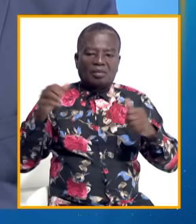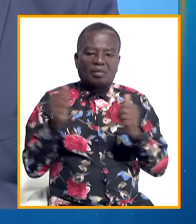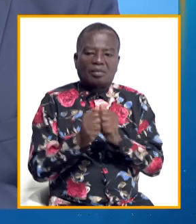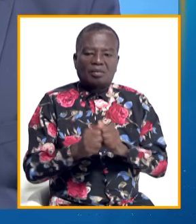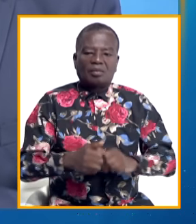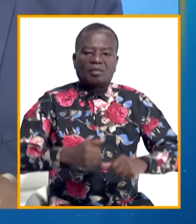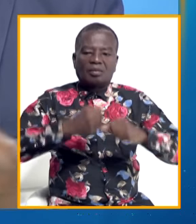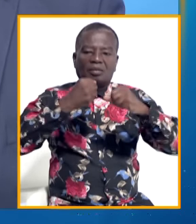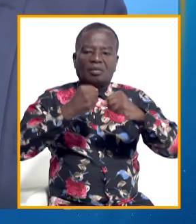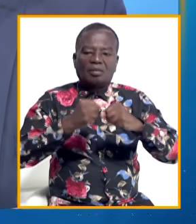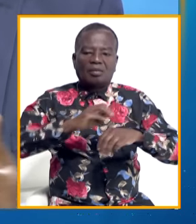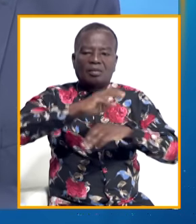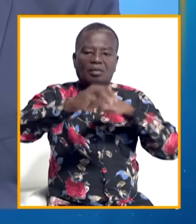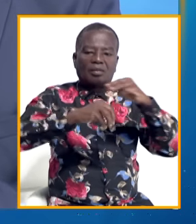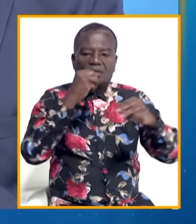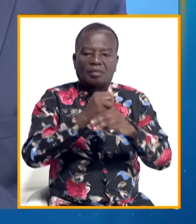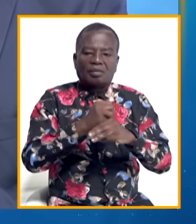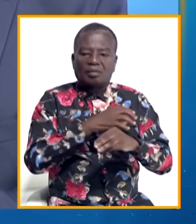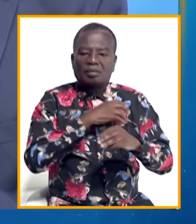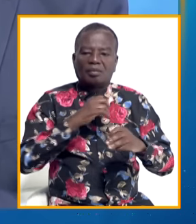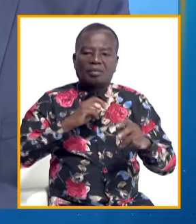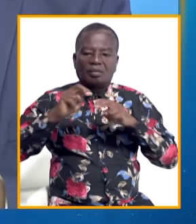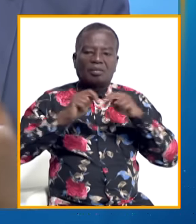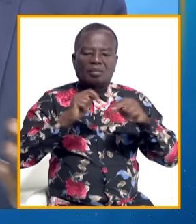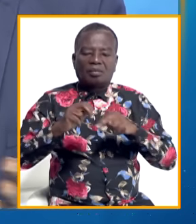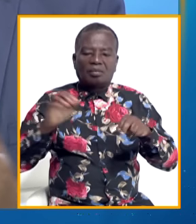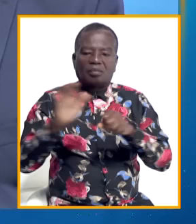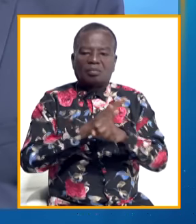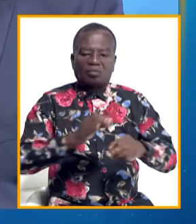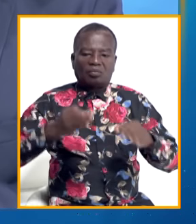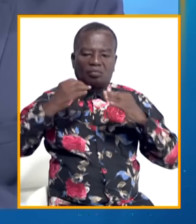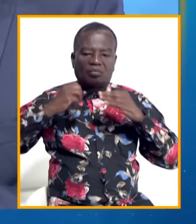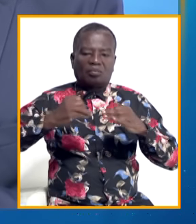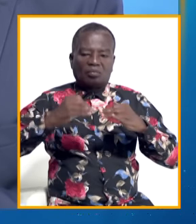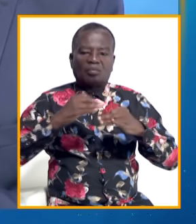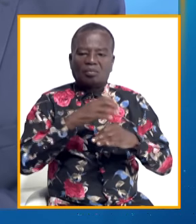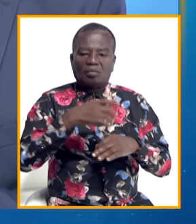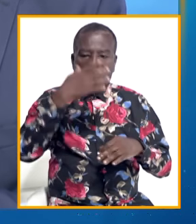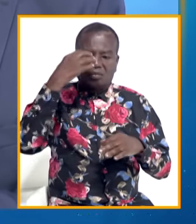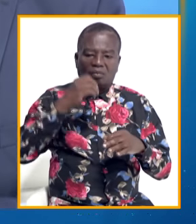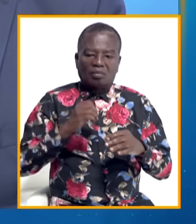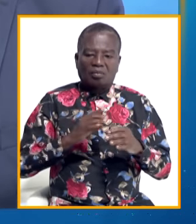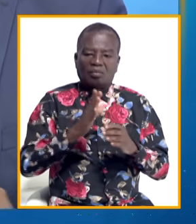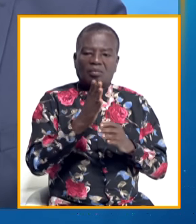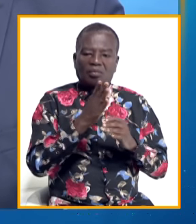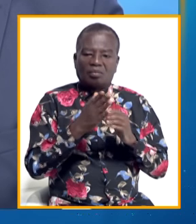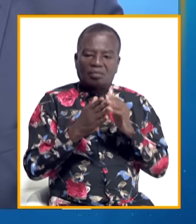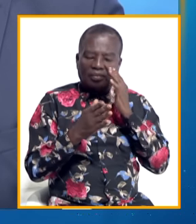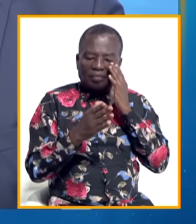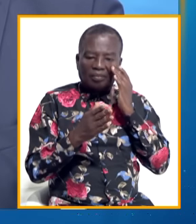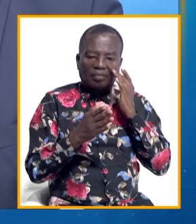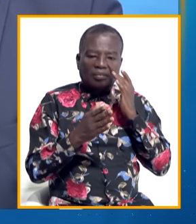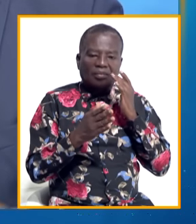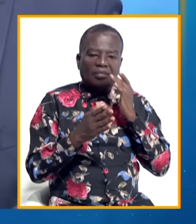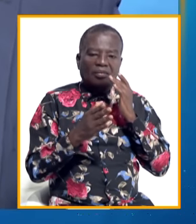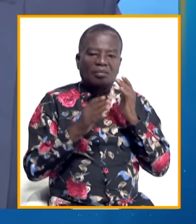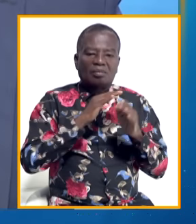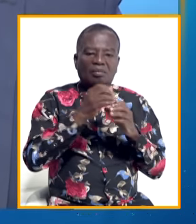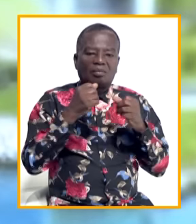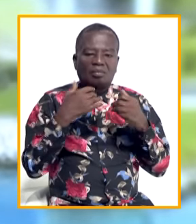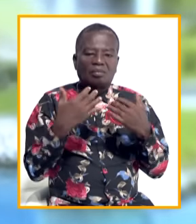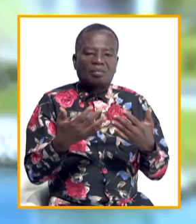monde, c'est Sheikh Salah, Babi Ruth aussi qui se porte en pleine forme. Et puis au niveau, pourquoi pas, de l'escrime, il y a aussi des chances. On touche à